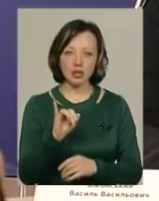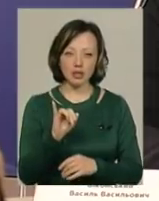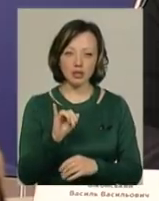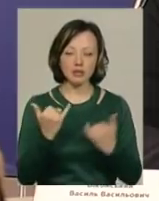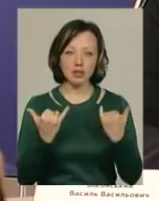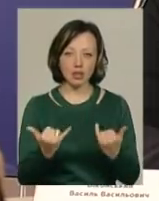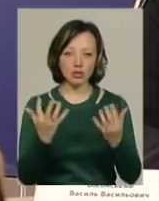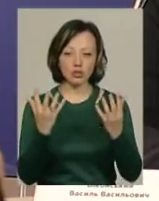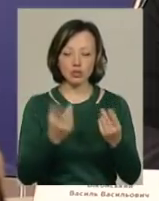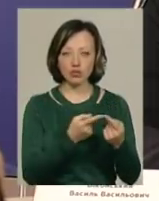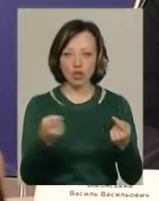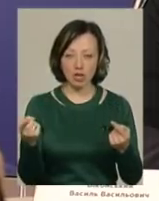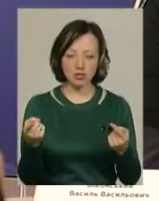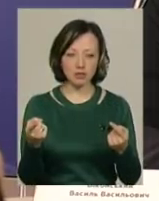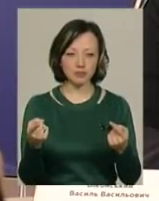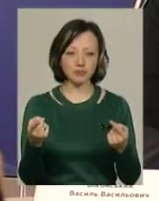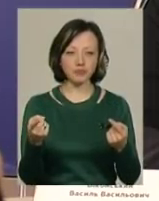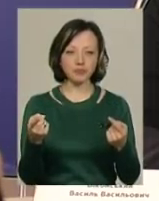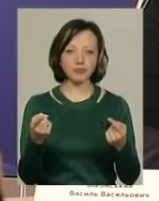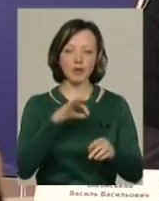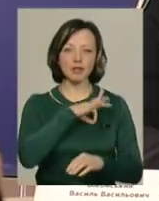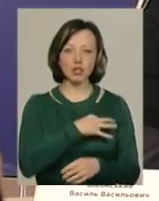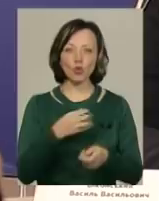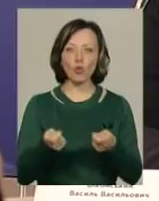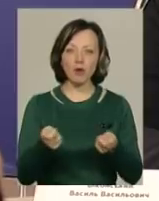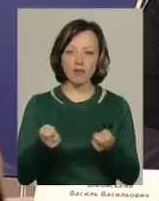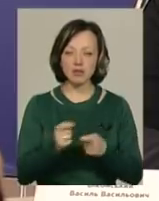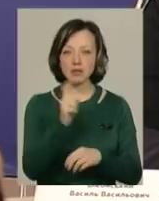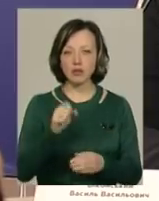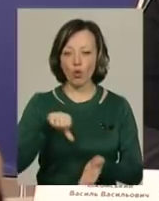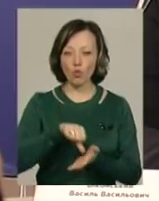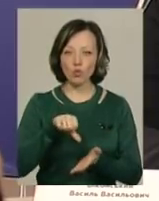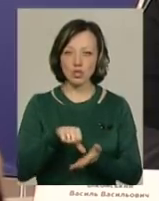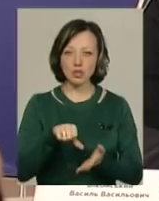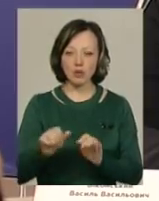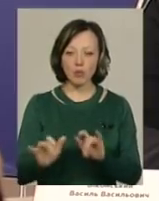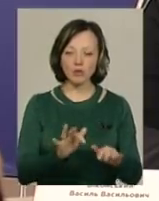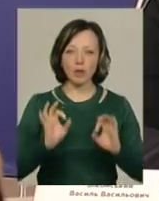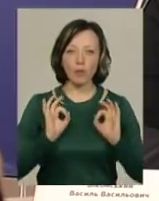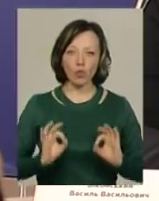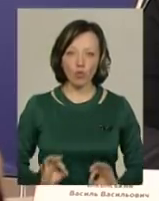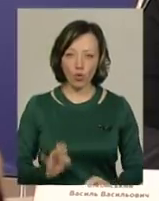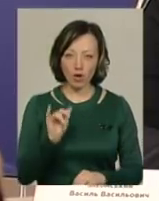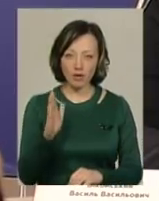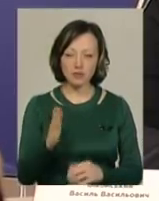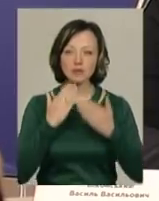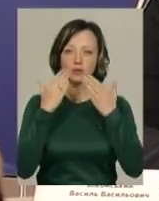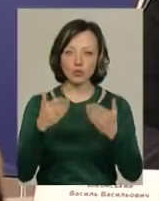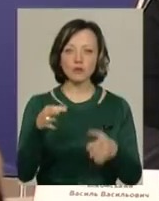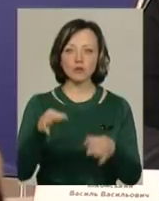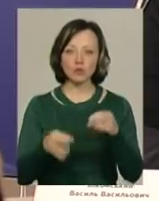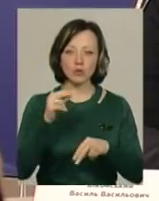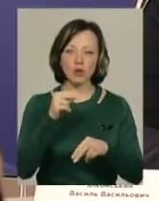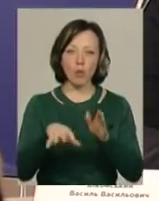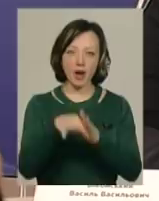5,45-5,6. І на даний час слідче управління за участі процесуальних прокурорів звернулося в суд для